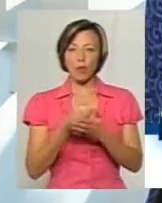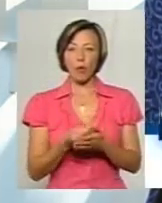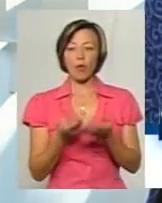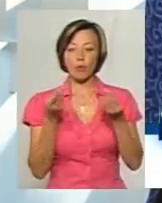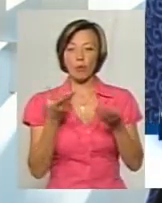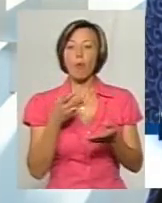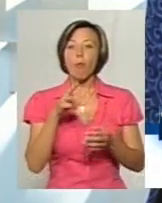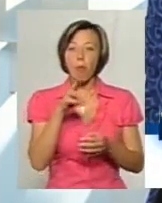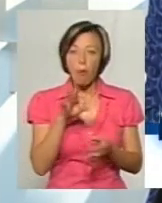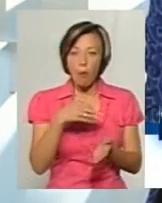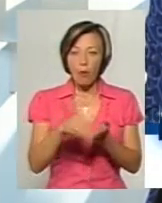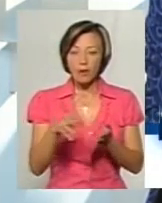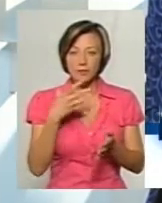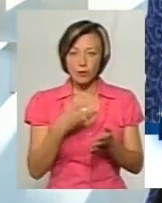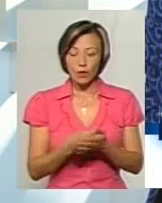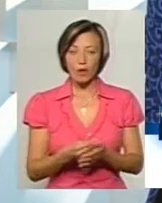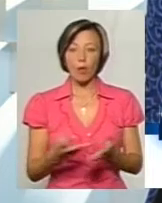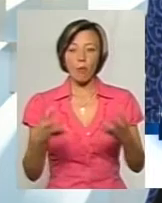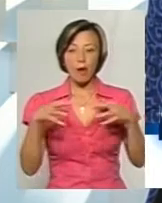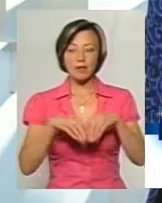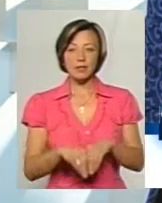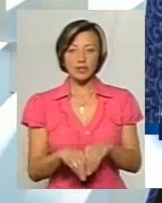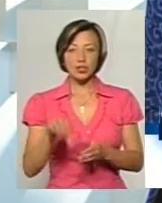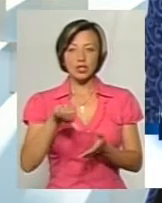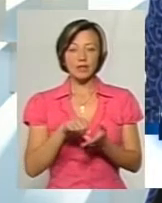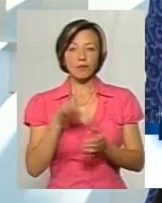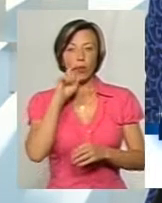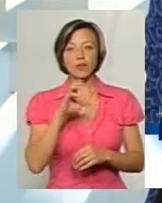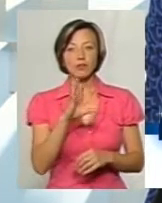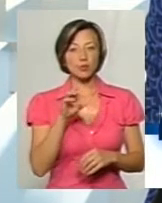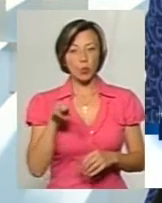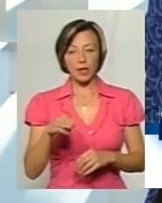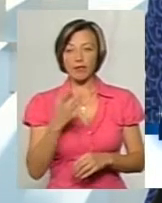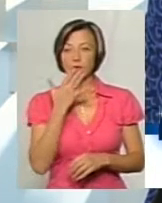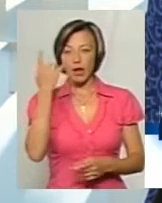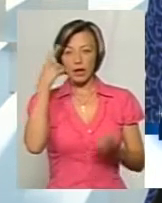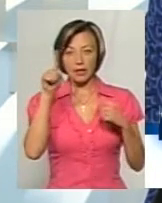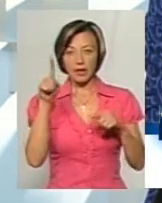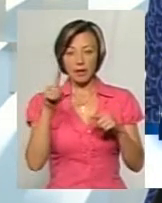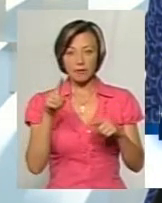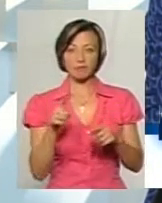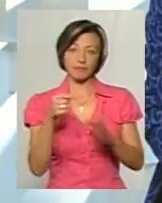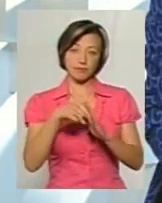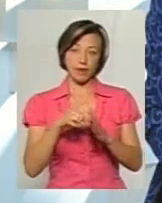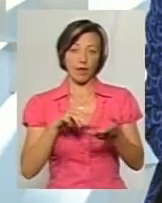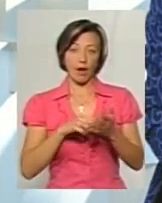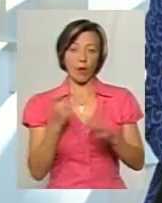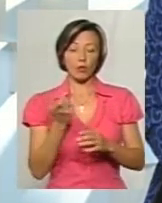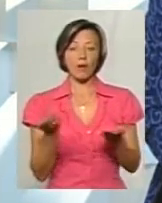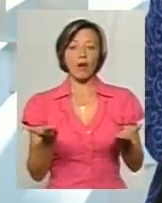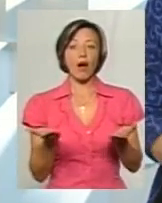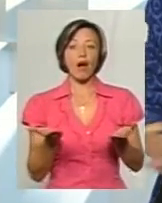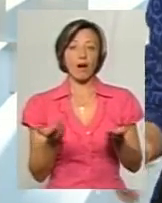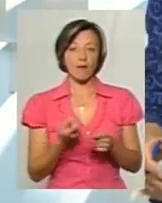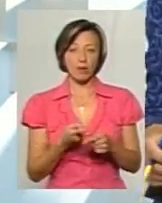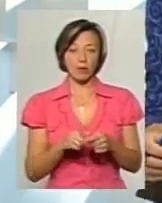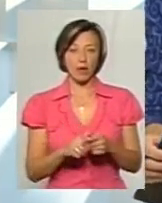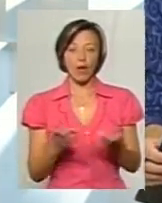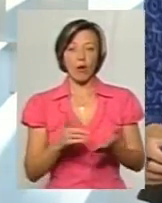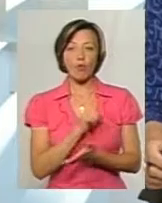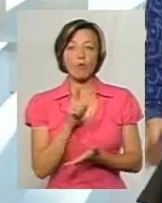умовах глобалізації та членства України в СОТ? Національна ідея в контексті економіки, яка вона, якою